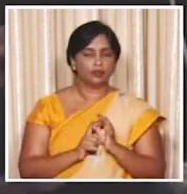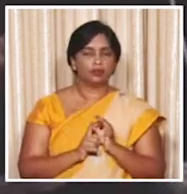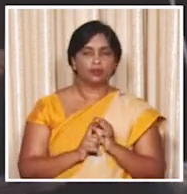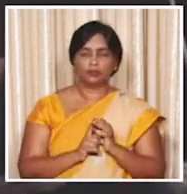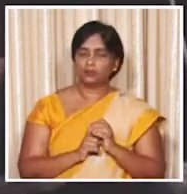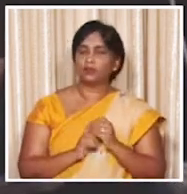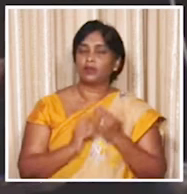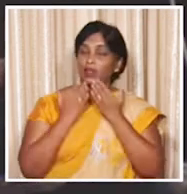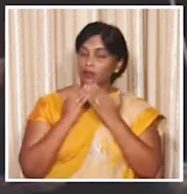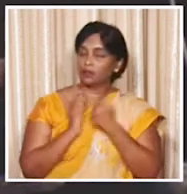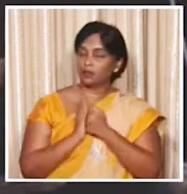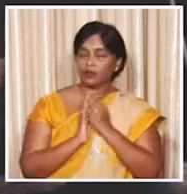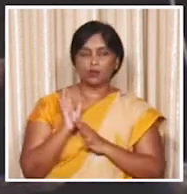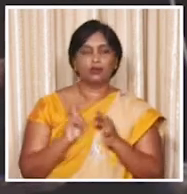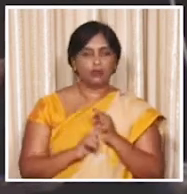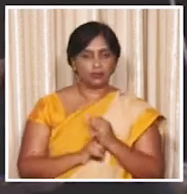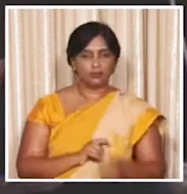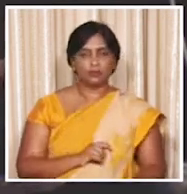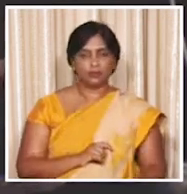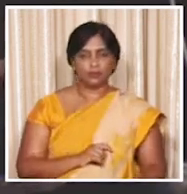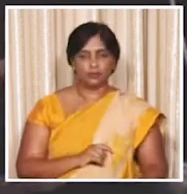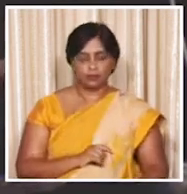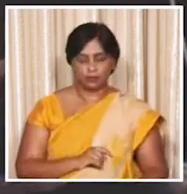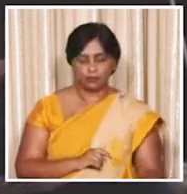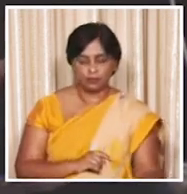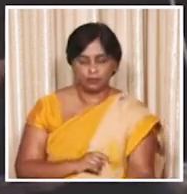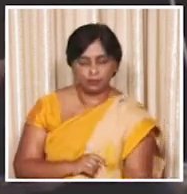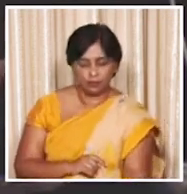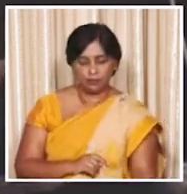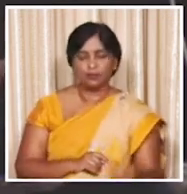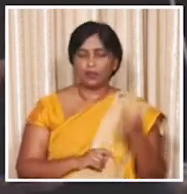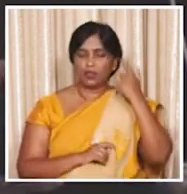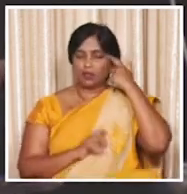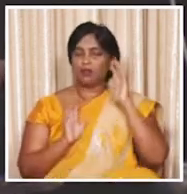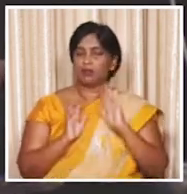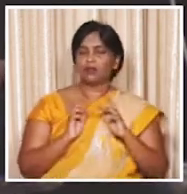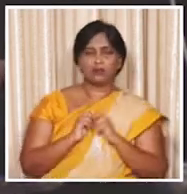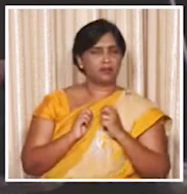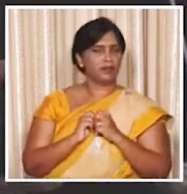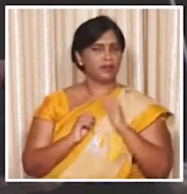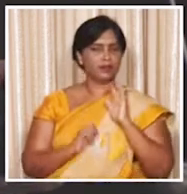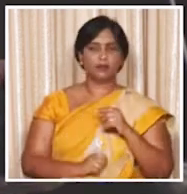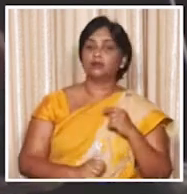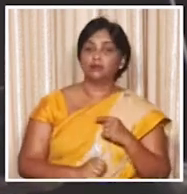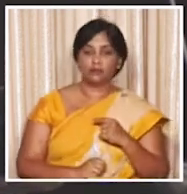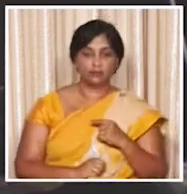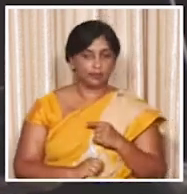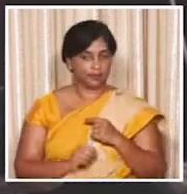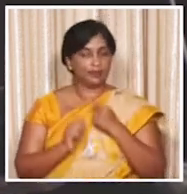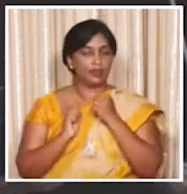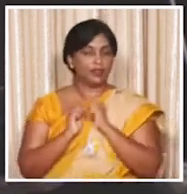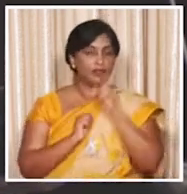கௌரவ அமைச்சர் அவர்களே அந்த அந்த அந்த மனோரீதியாக உளரீதியான சிக்கலுக்குள்ளாக இருக்கிற இந்த கடமை நிறைவேற்றும் அதிபர்களுக்கும்